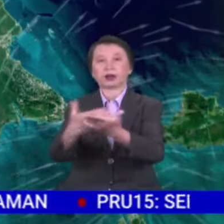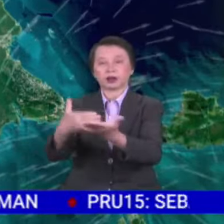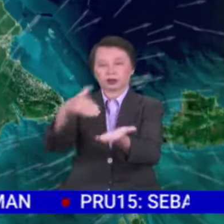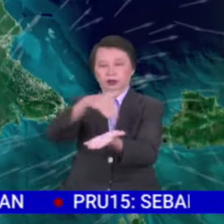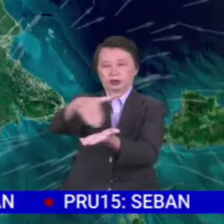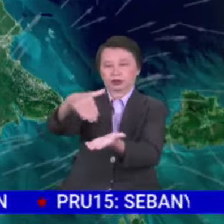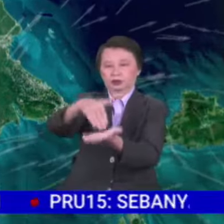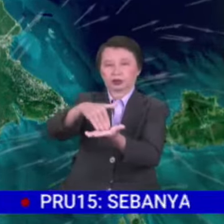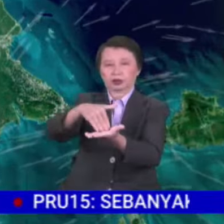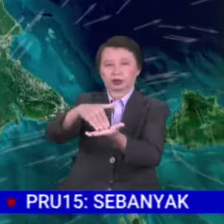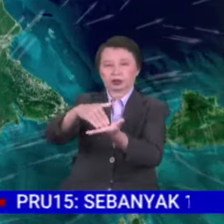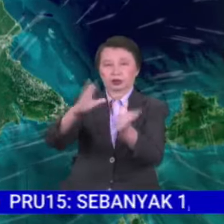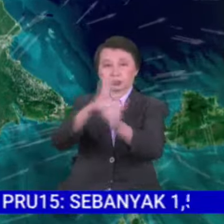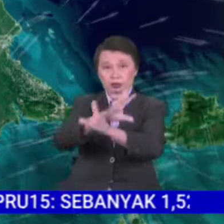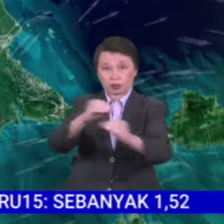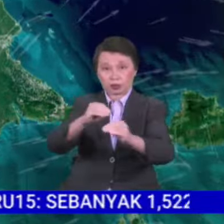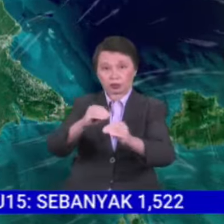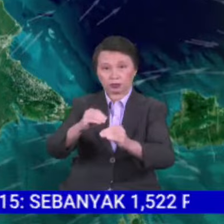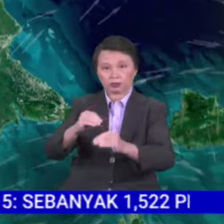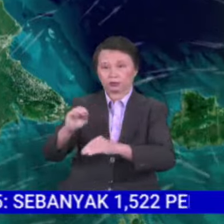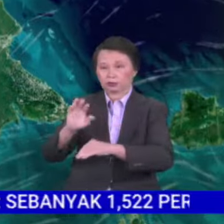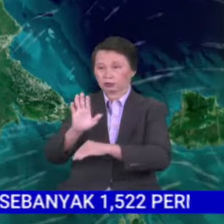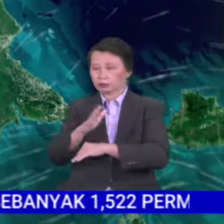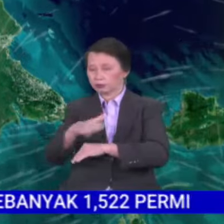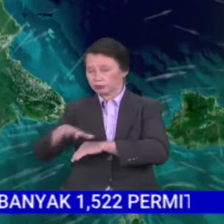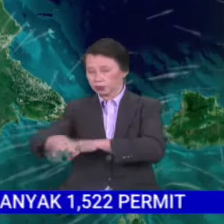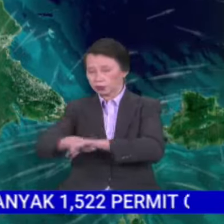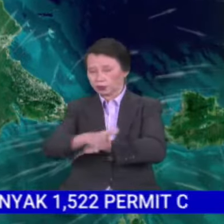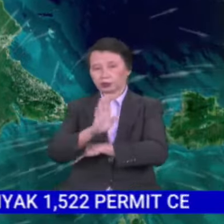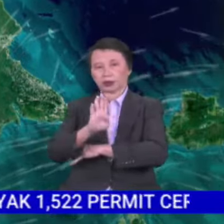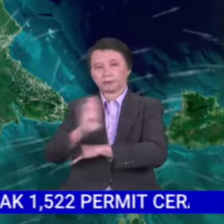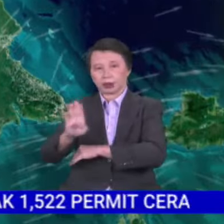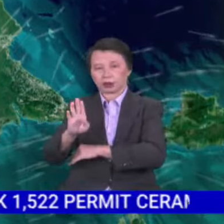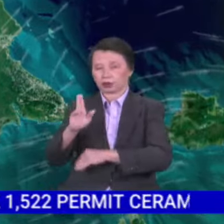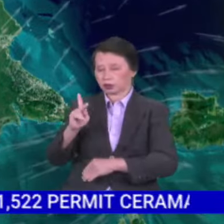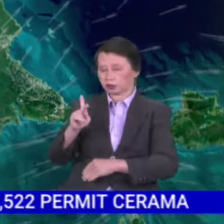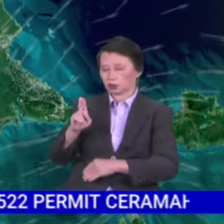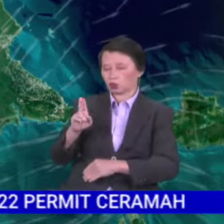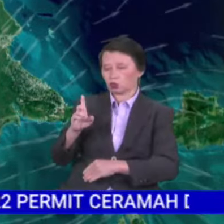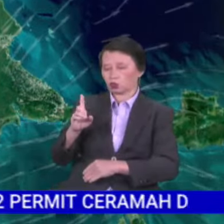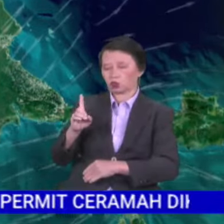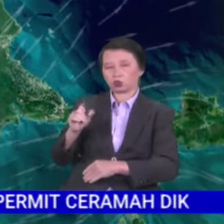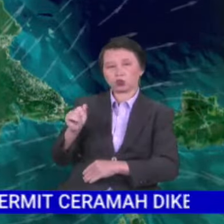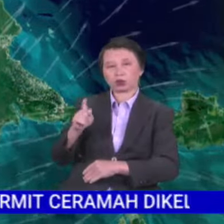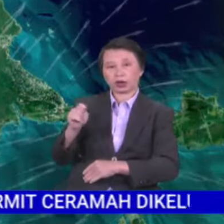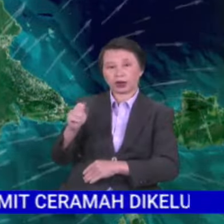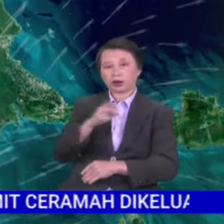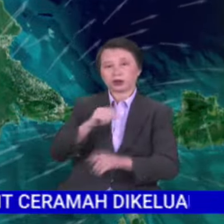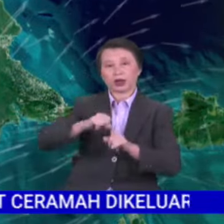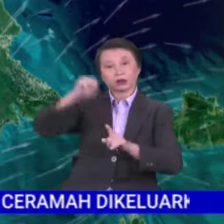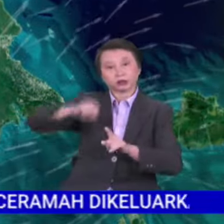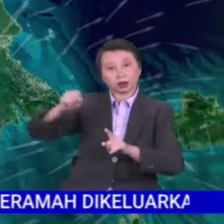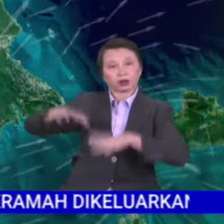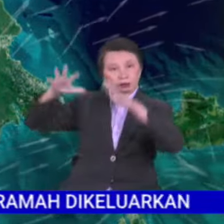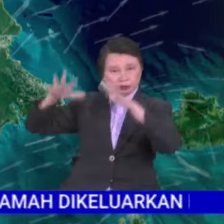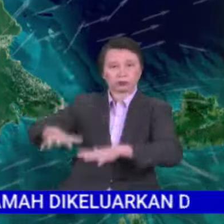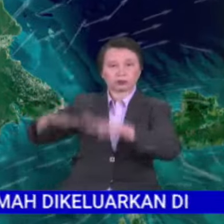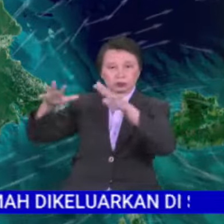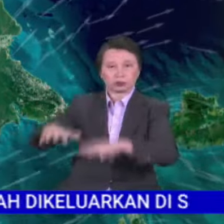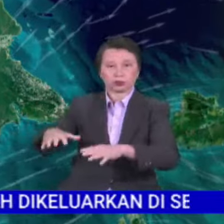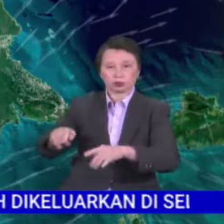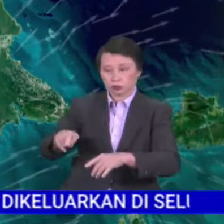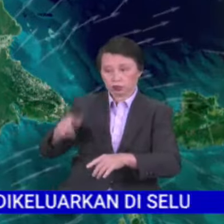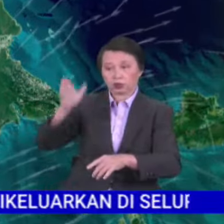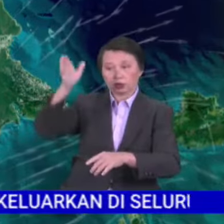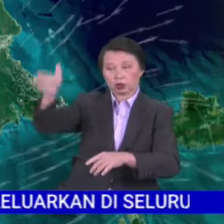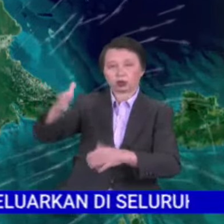tengah negeri Sarawak, bahagian pantai barat, Kudat dan juga Sandakan. Dan keadaan cuaca lembap ini dijangkakan